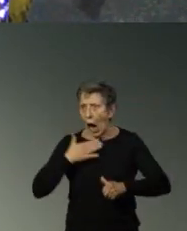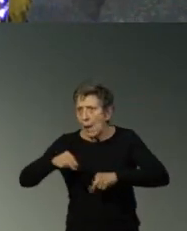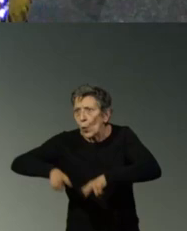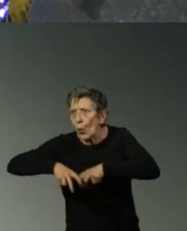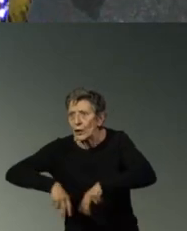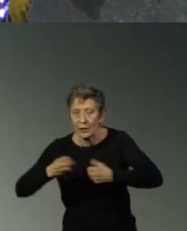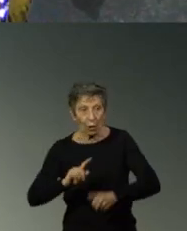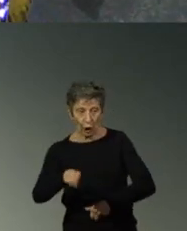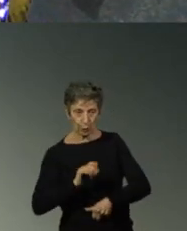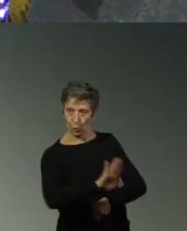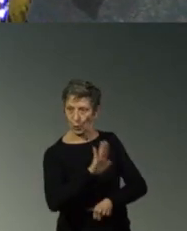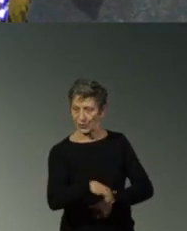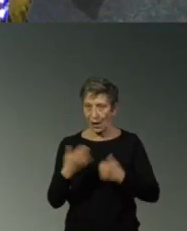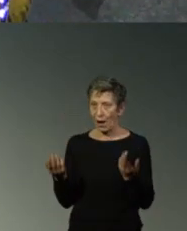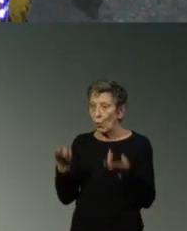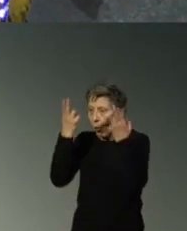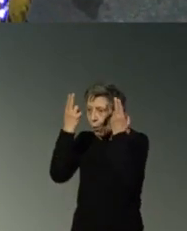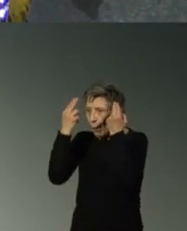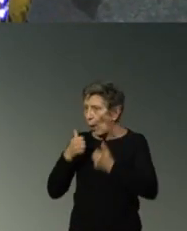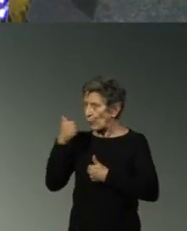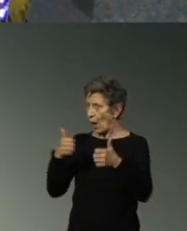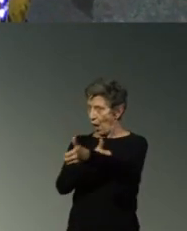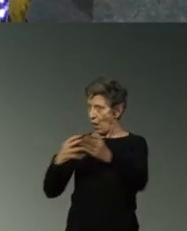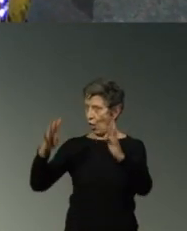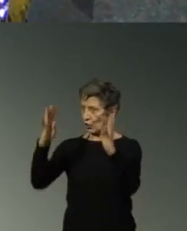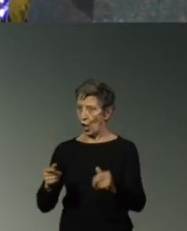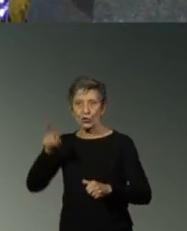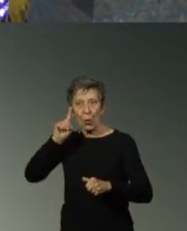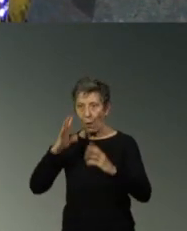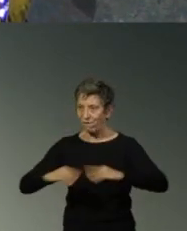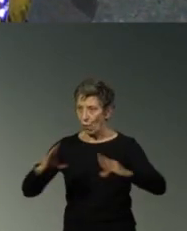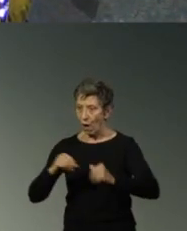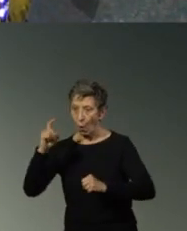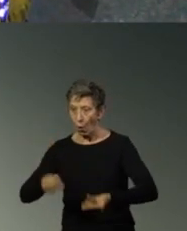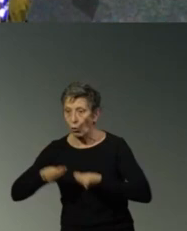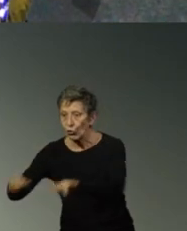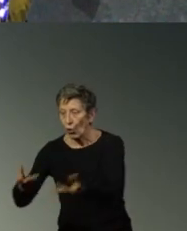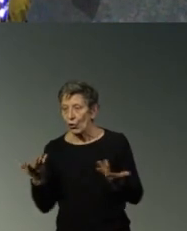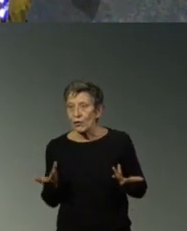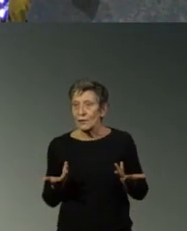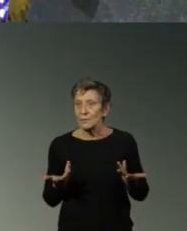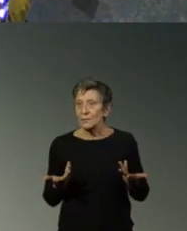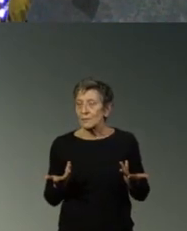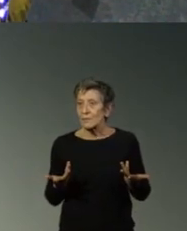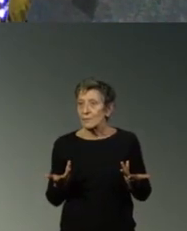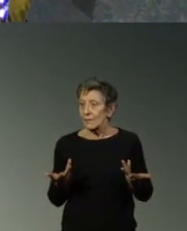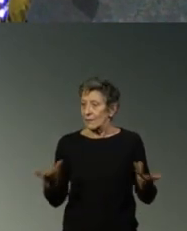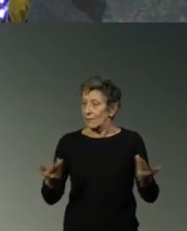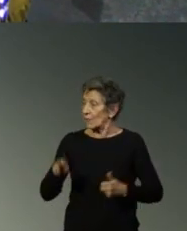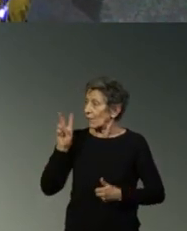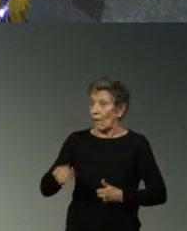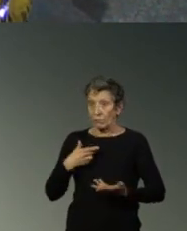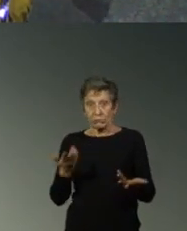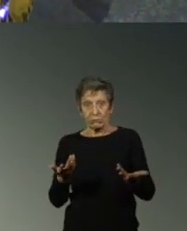et le lapin, il est bien dans une cage parce que je lui donne du foin et de l'eau. C'est des discours, peut-être quand on le dit comme ça de façon brute, on dit oui, mais quand